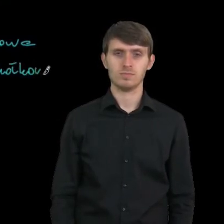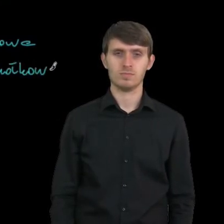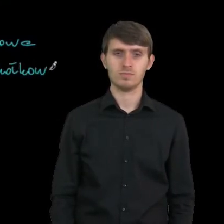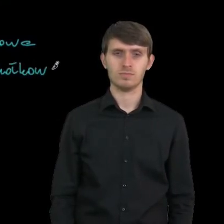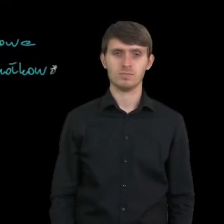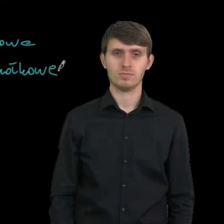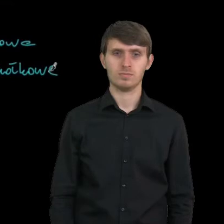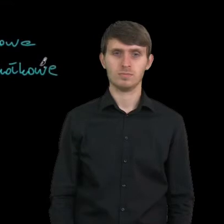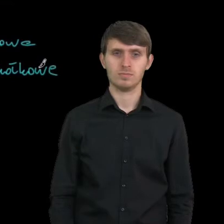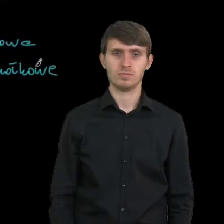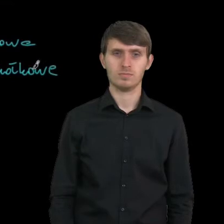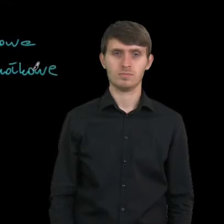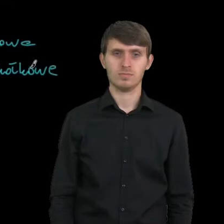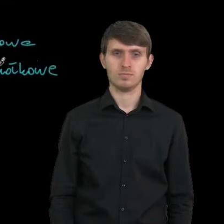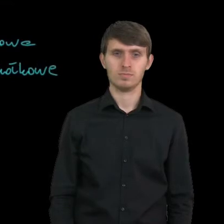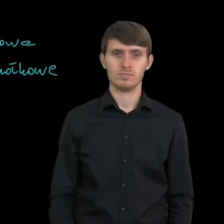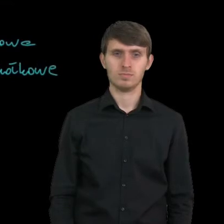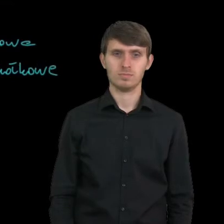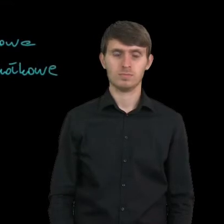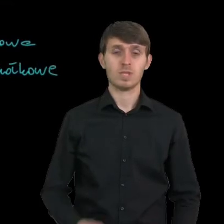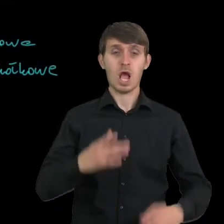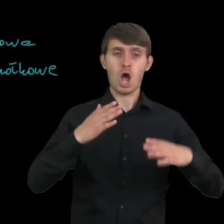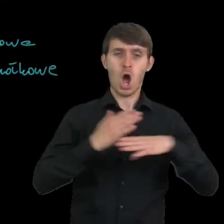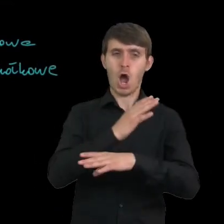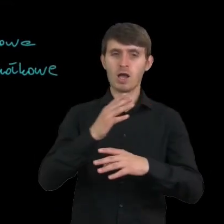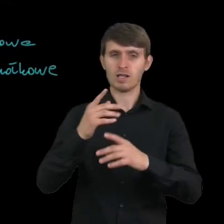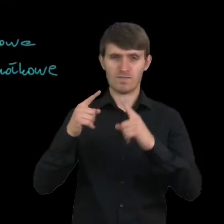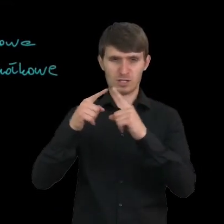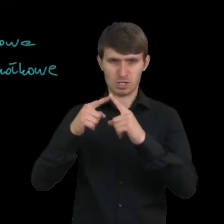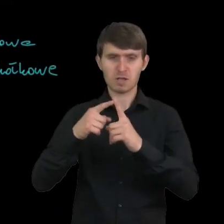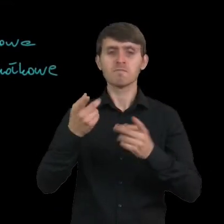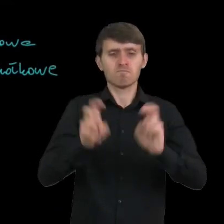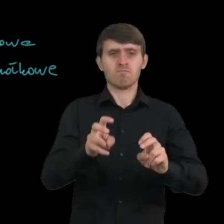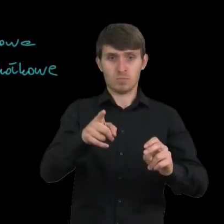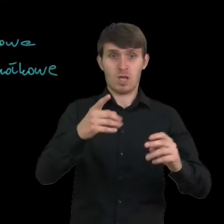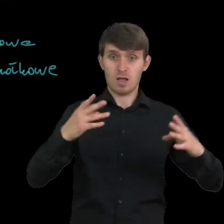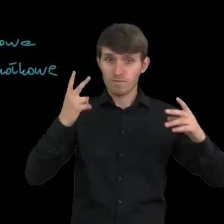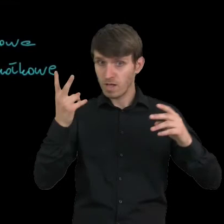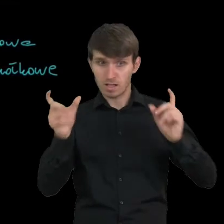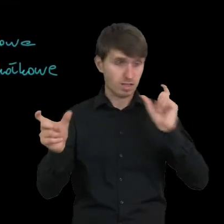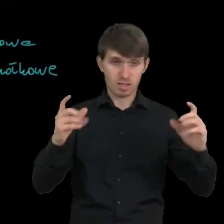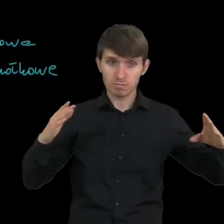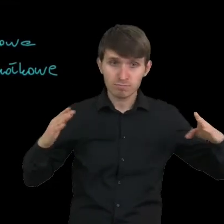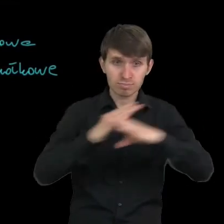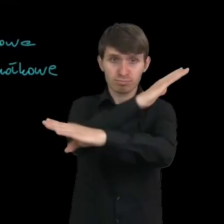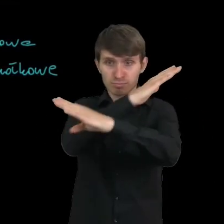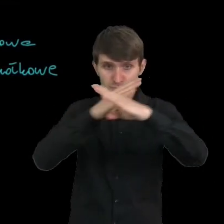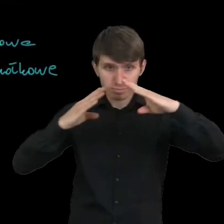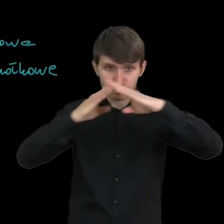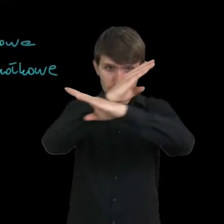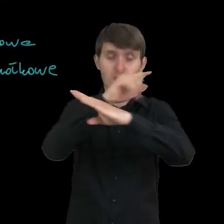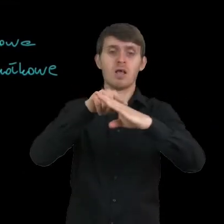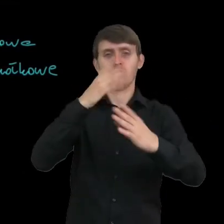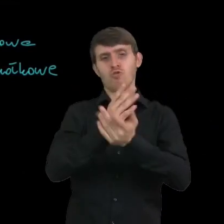Kąty wierzchołkowe powstają w wyniku przecięcia dwóch odcinków albo dwóch prostych. No gdybyśmy sobie to przedłużyli, to